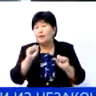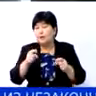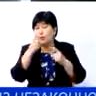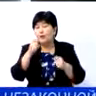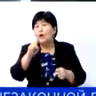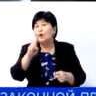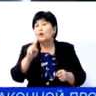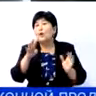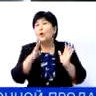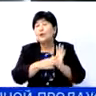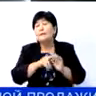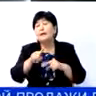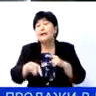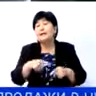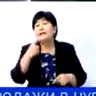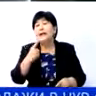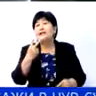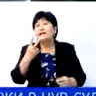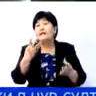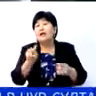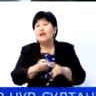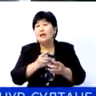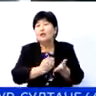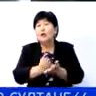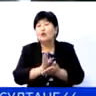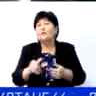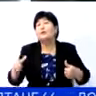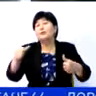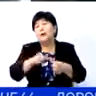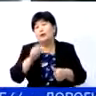по номеру 109. Через 1-2 дня эта служба будет подключена.